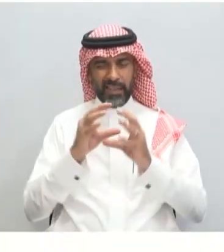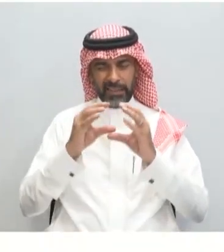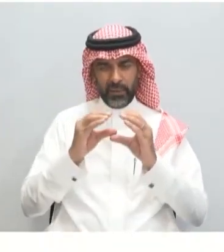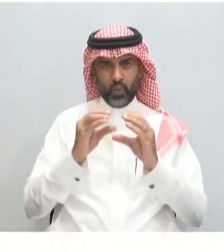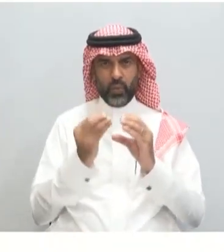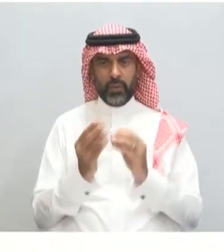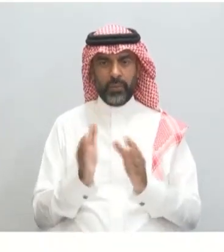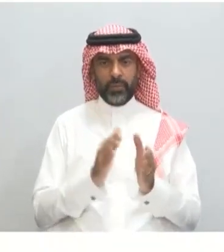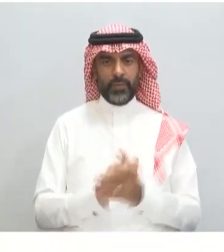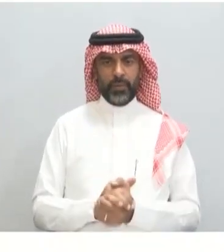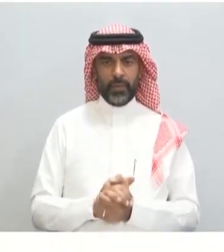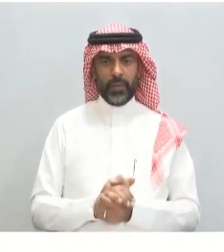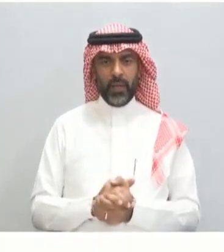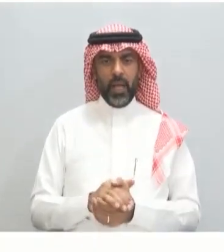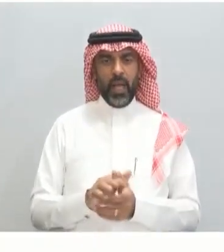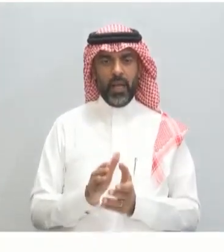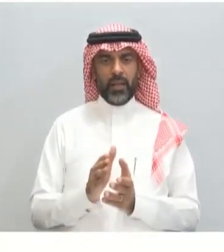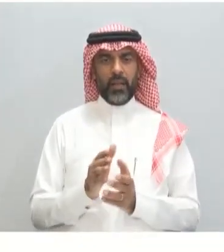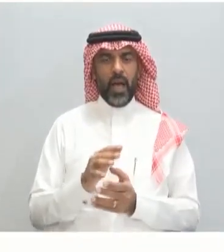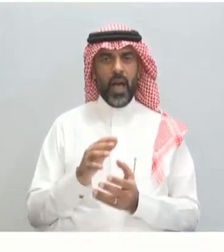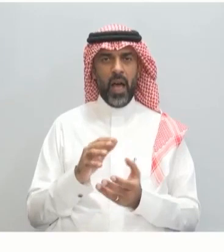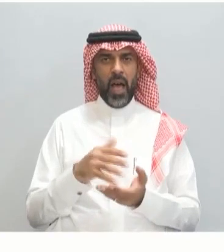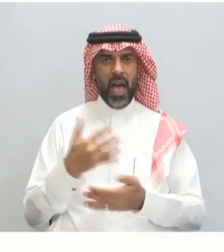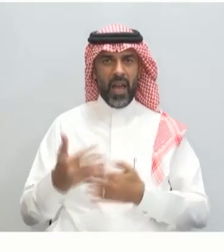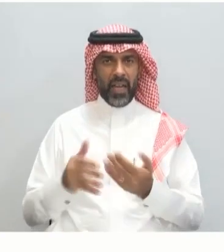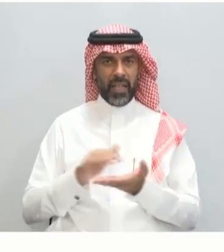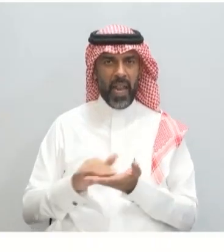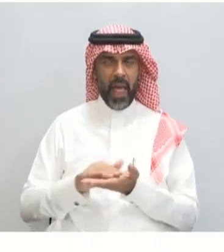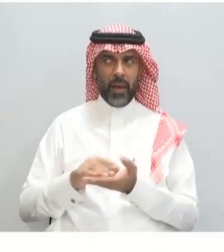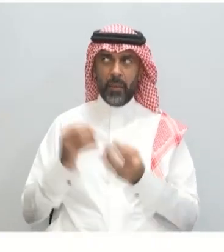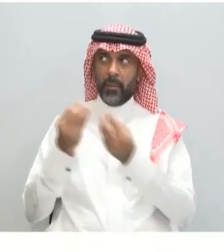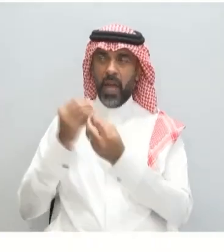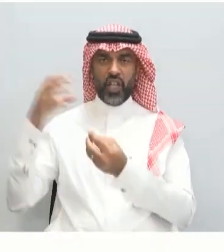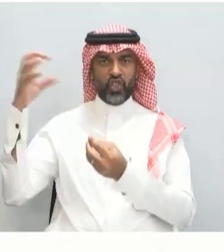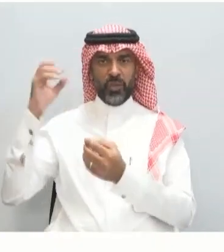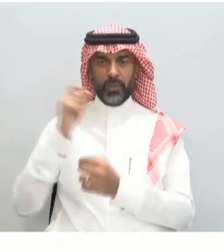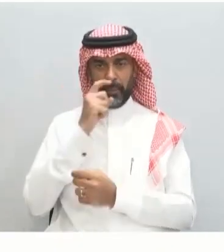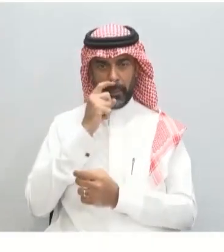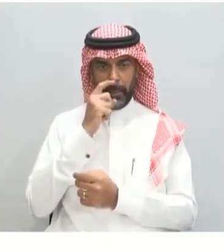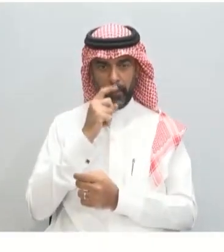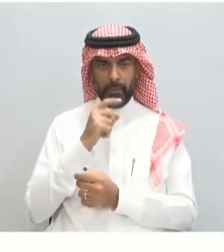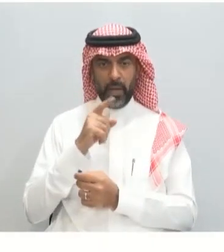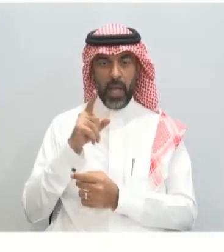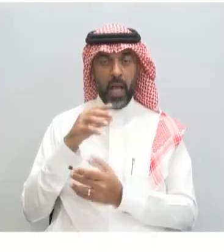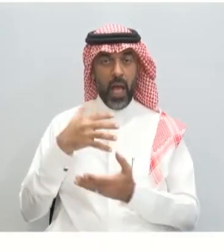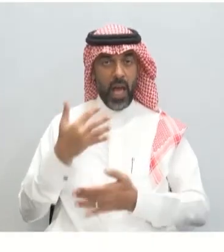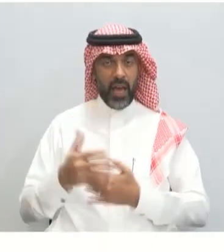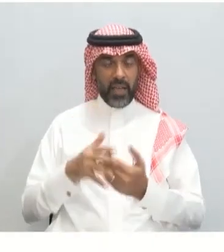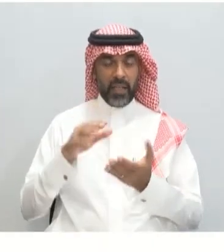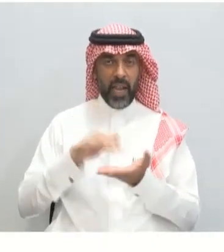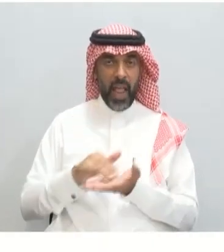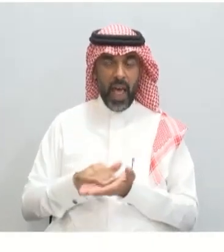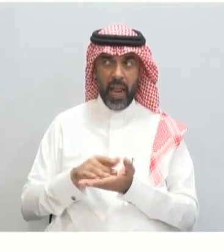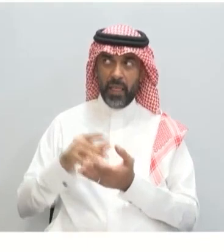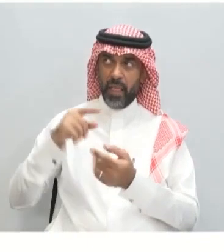ومن ثم تعرفنا على حركه الارض حول الشمس وما ينتج عنها حركه الارض كما تعلمون ابنائي وبناتي